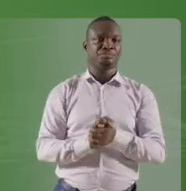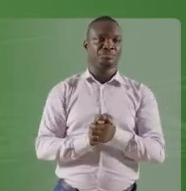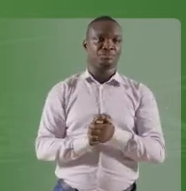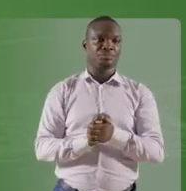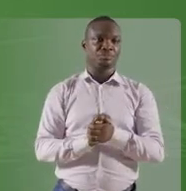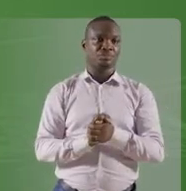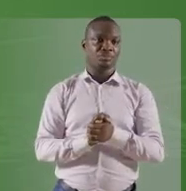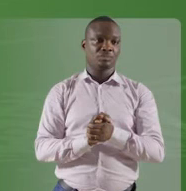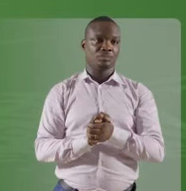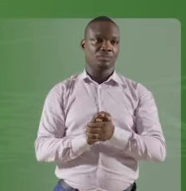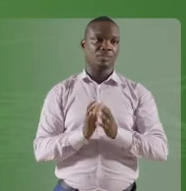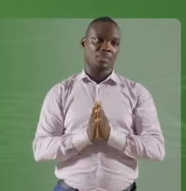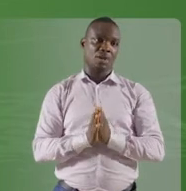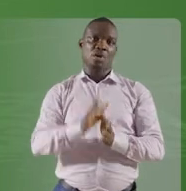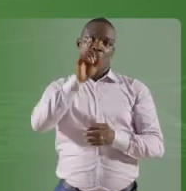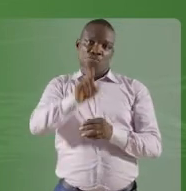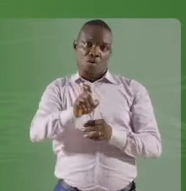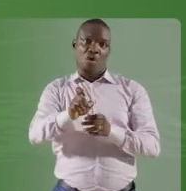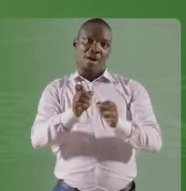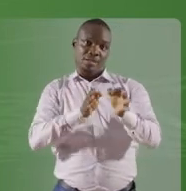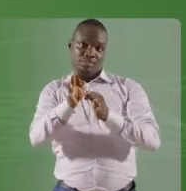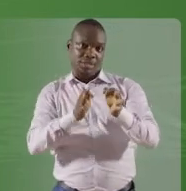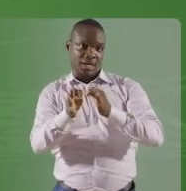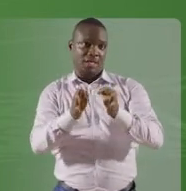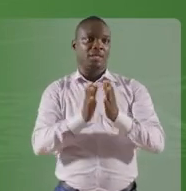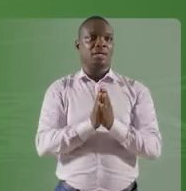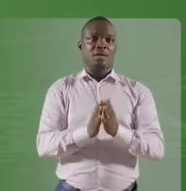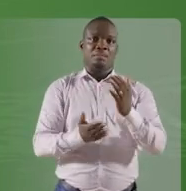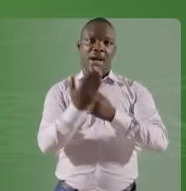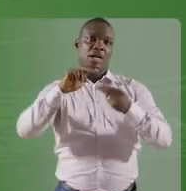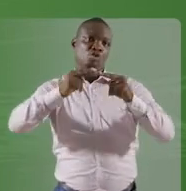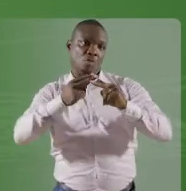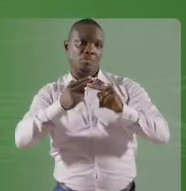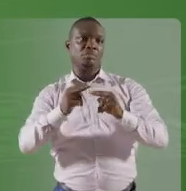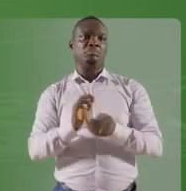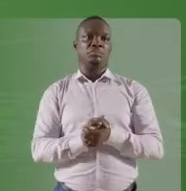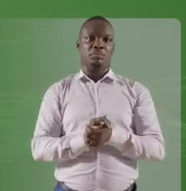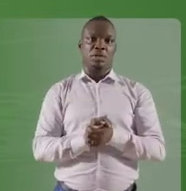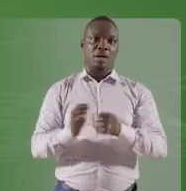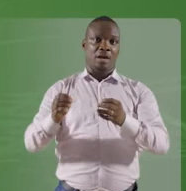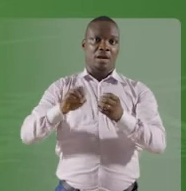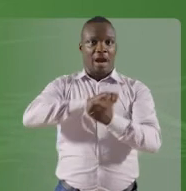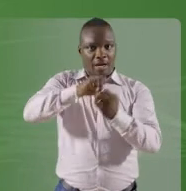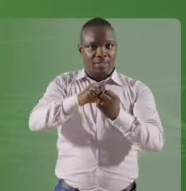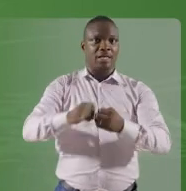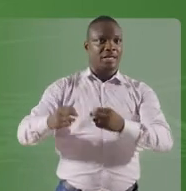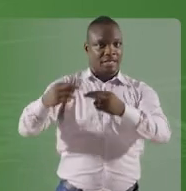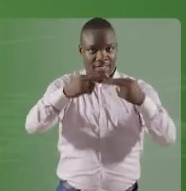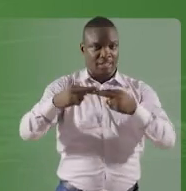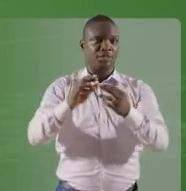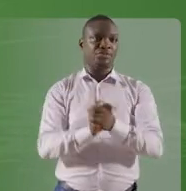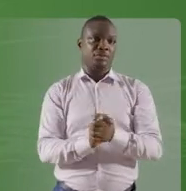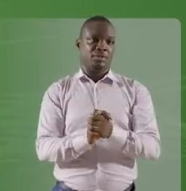Traduit à l'aide d'un nombre complexe, ça veut dire que argument de ZC moins